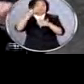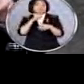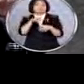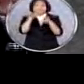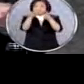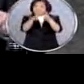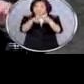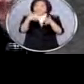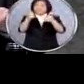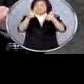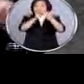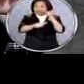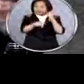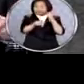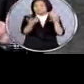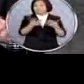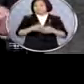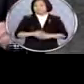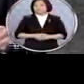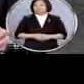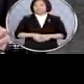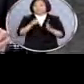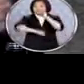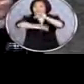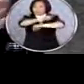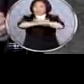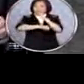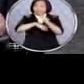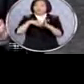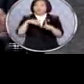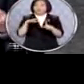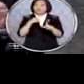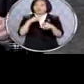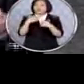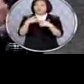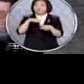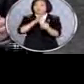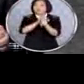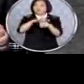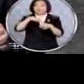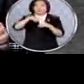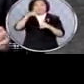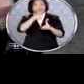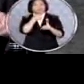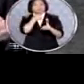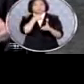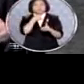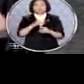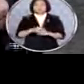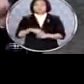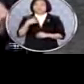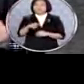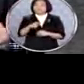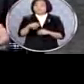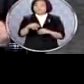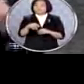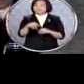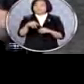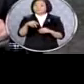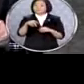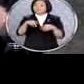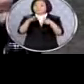基本的我们的生活的生活品的要求，我们应该好好帮他们去管理。而最后呢，我们也会